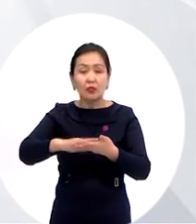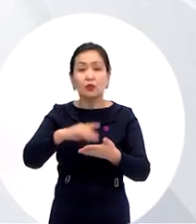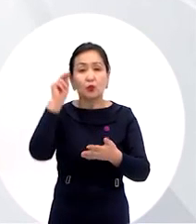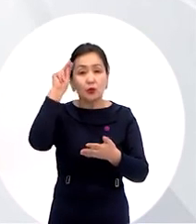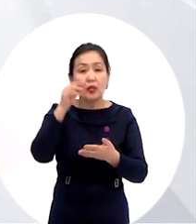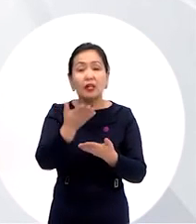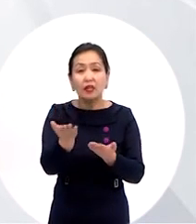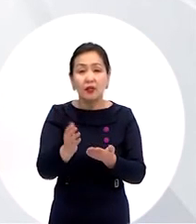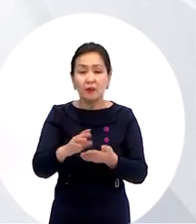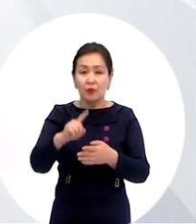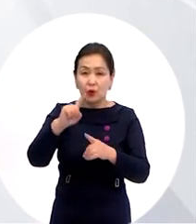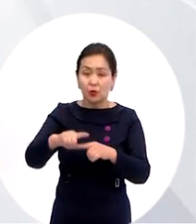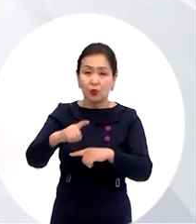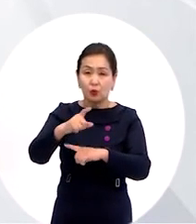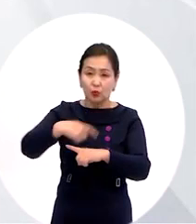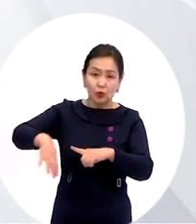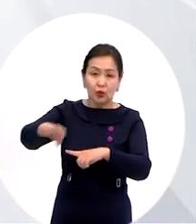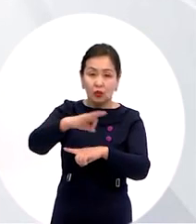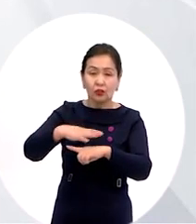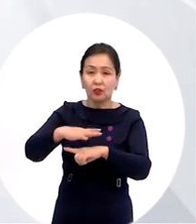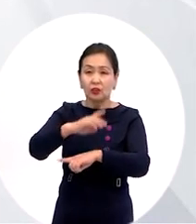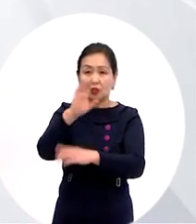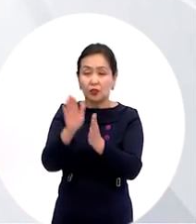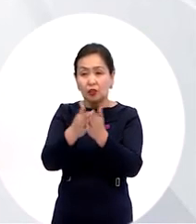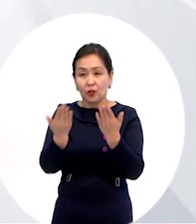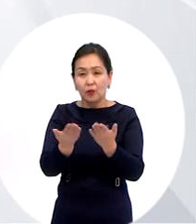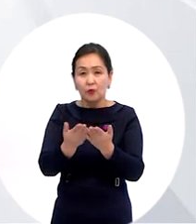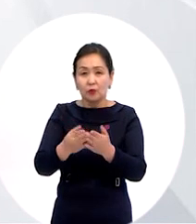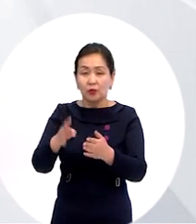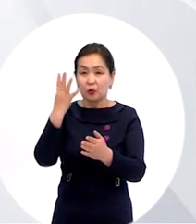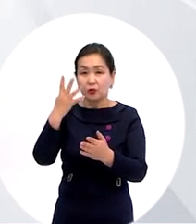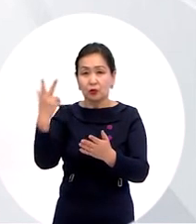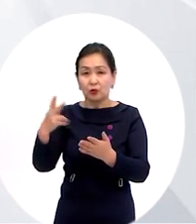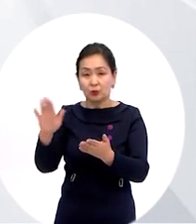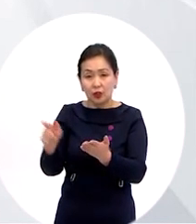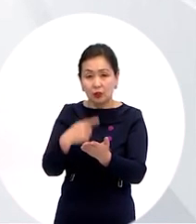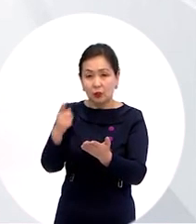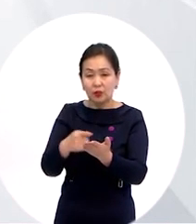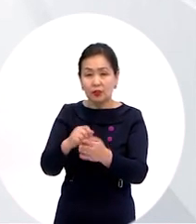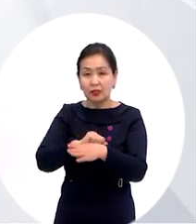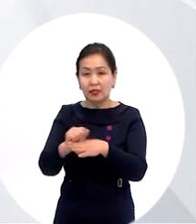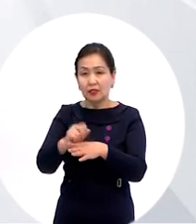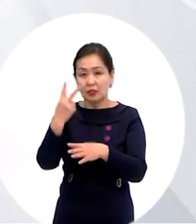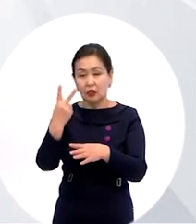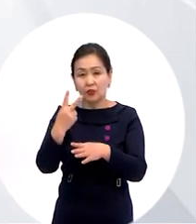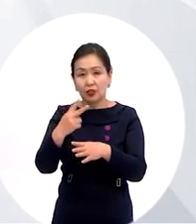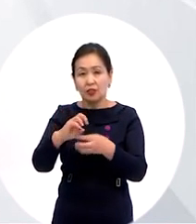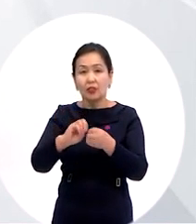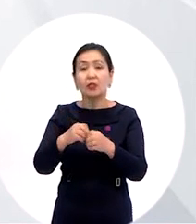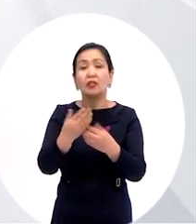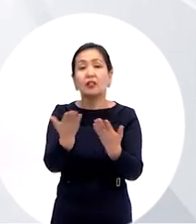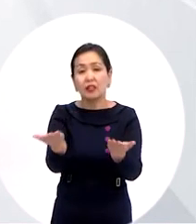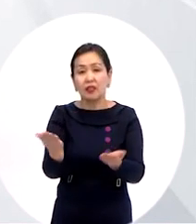танилцуулж сураарай. Хүн ба орчин сурах бичгийн 43-р хуудасны дасгал